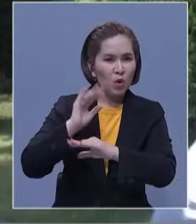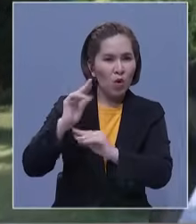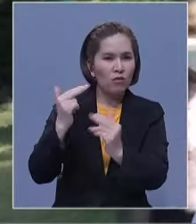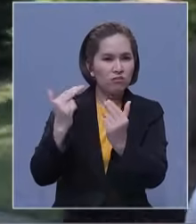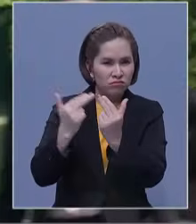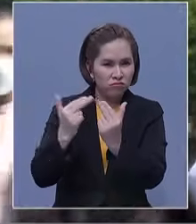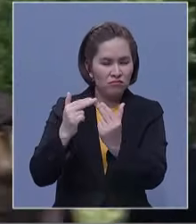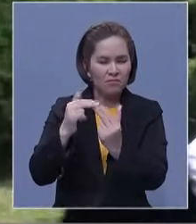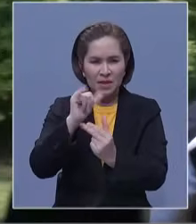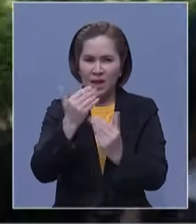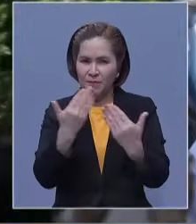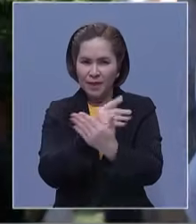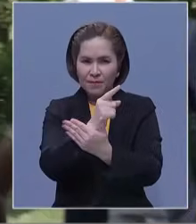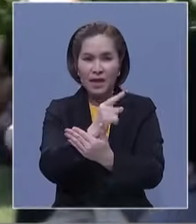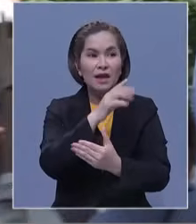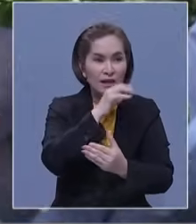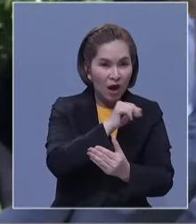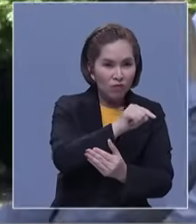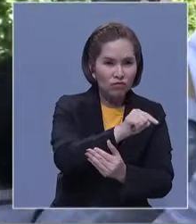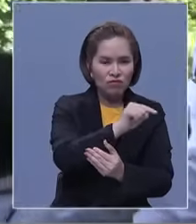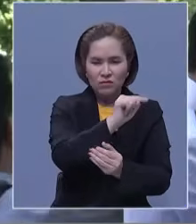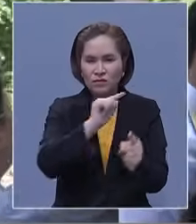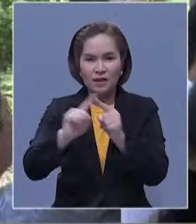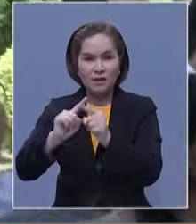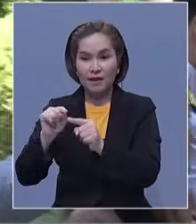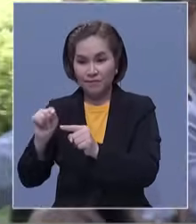ที่คุณพีรพันธ์คุณกฤษดาหรือแม้แต่คุณ